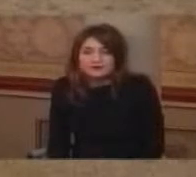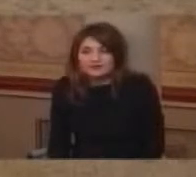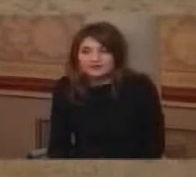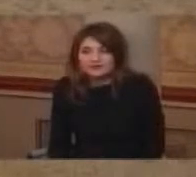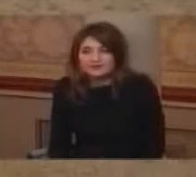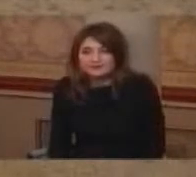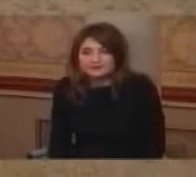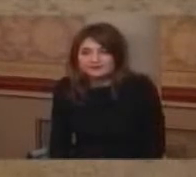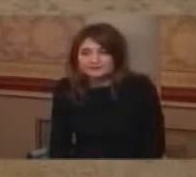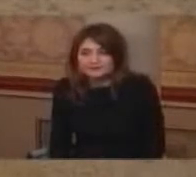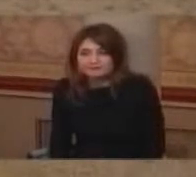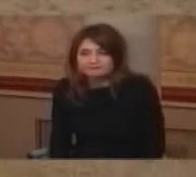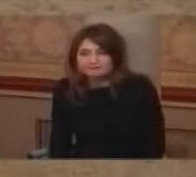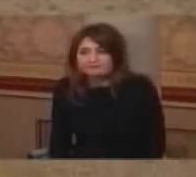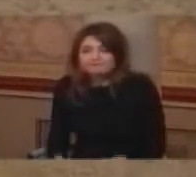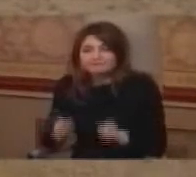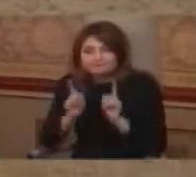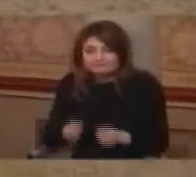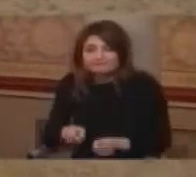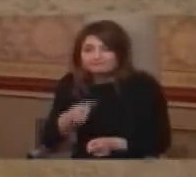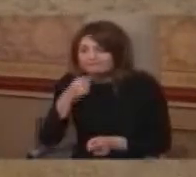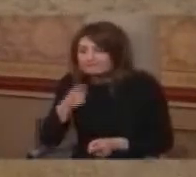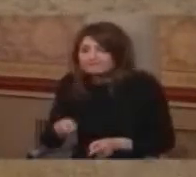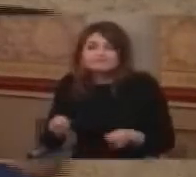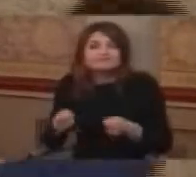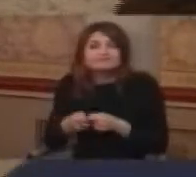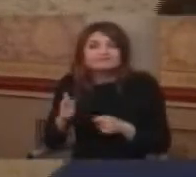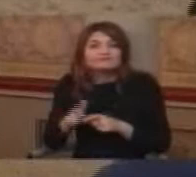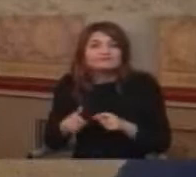Moram se osvrnuti na stvar koja mi je